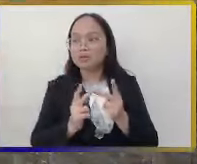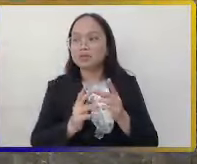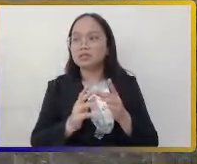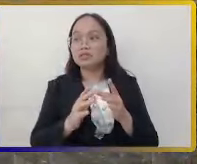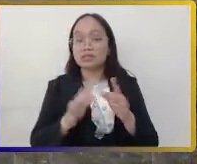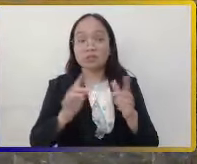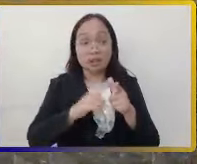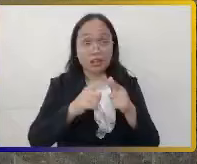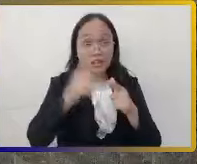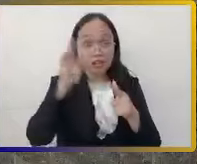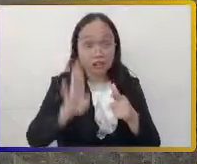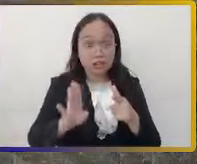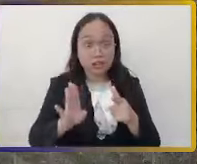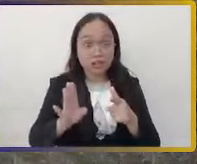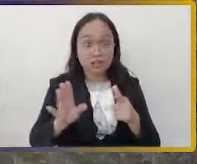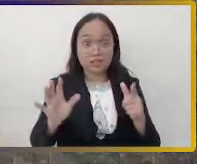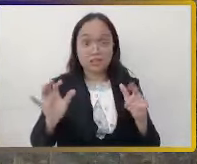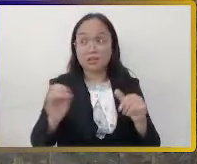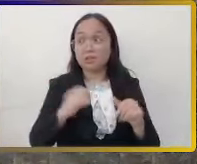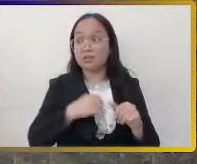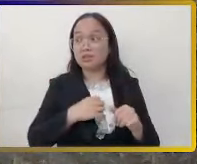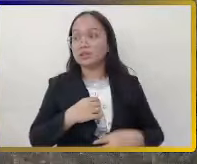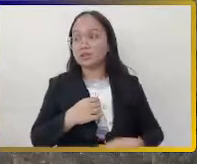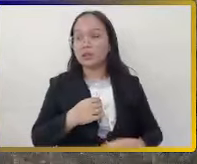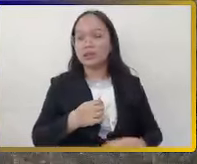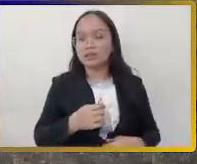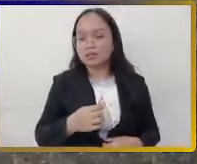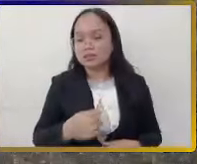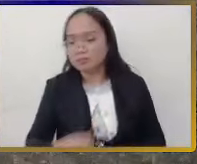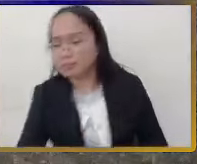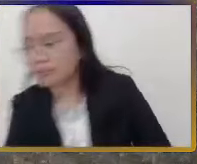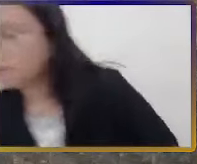Pati ang Diyos nagkakatrip din. But no.